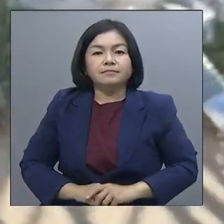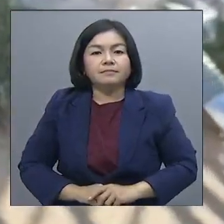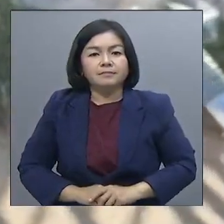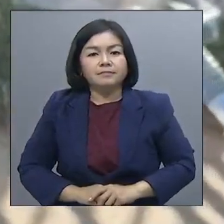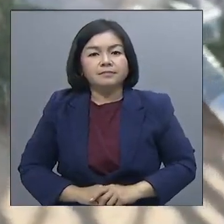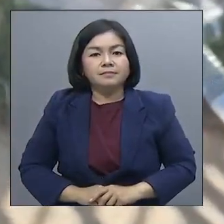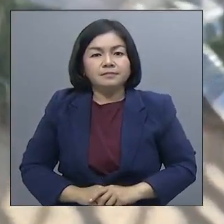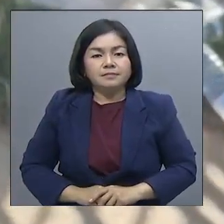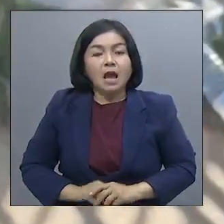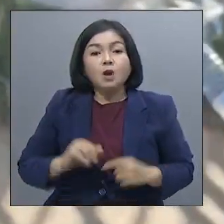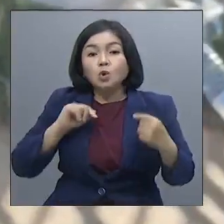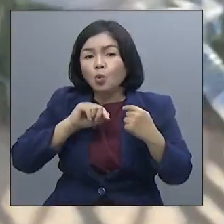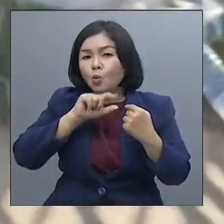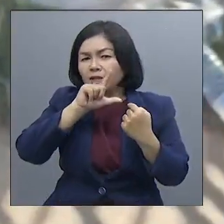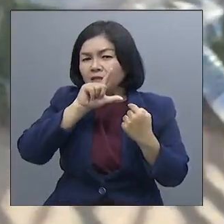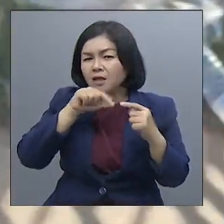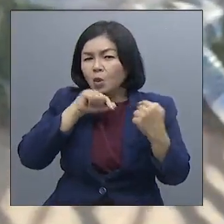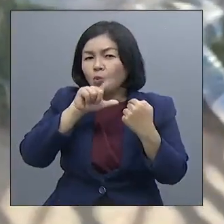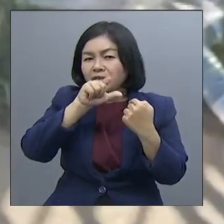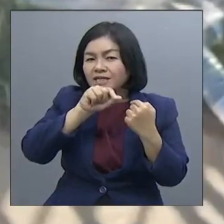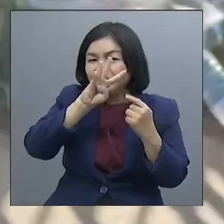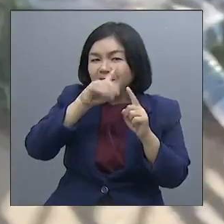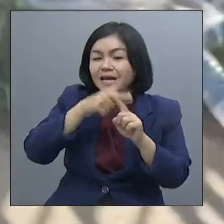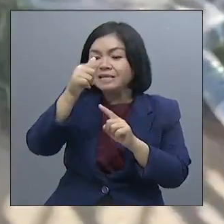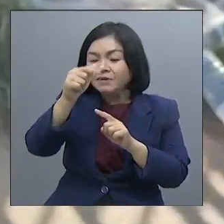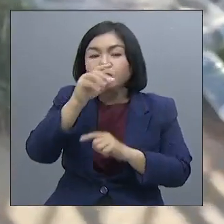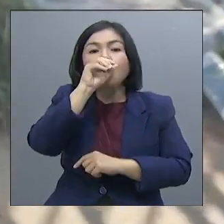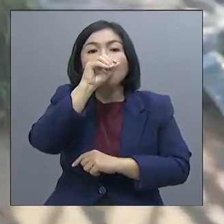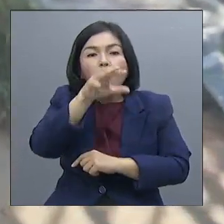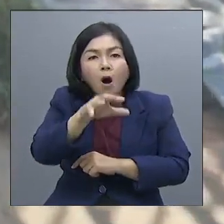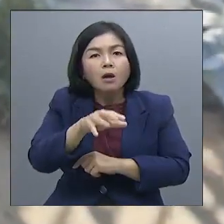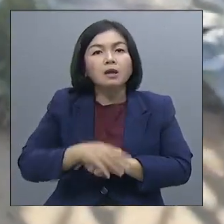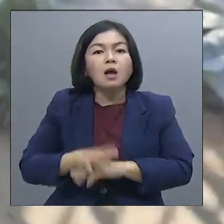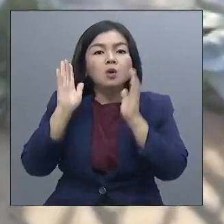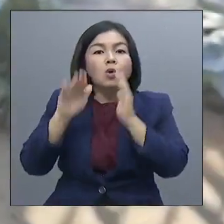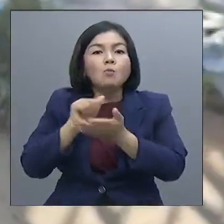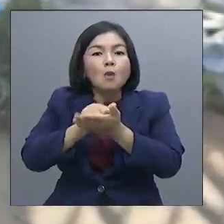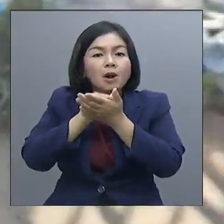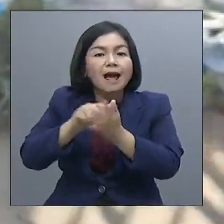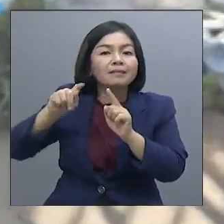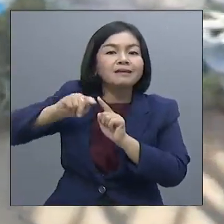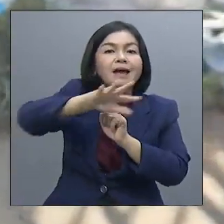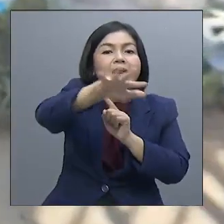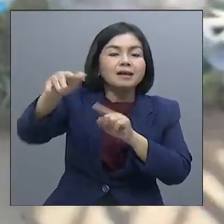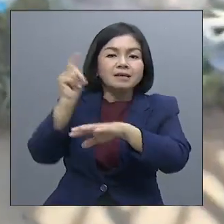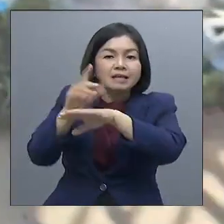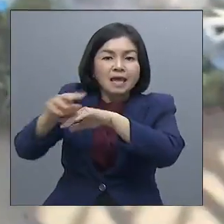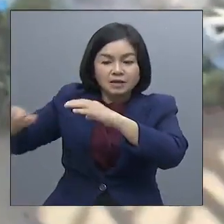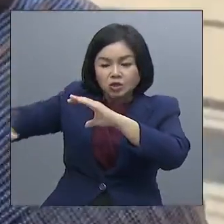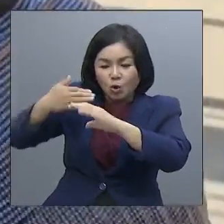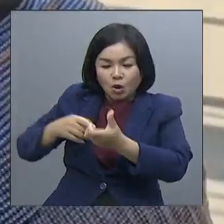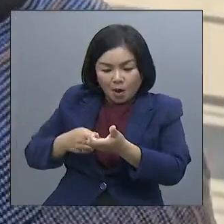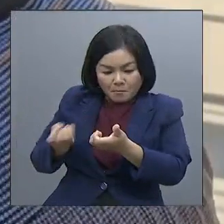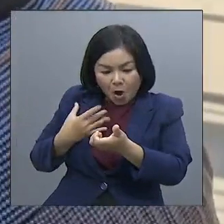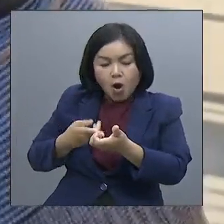วง24พฤศจิกายนมาจนถึงวันนี้ค่ะคุณธนาวัฒน์ก็บอกว่าผู้ให้บริการสัญญาณอินเทอร์เน็ตเนี่ยก็ส่งข้อความมาบอกนะคะว่